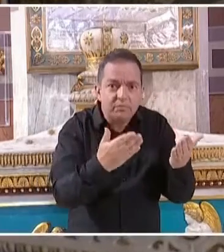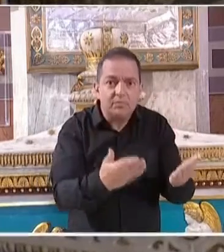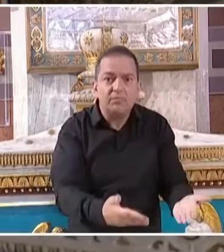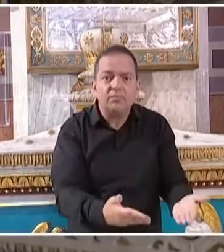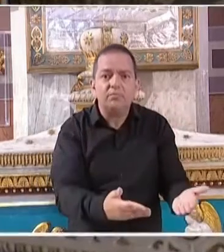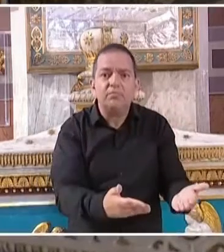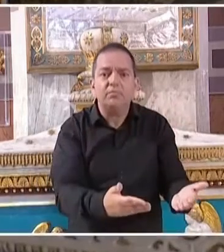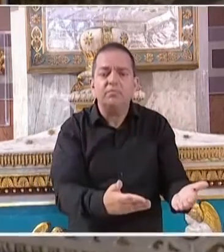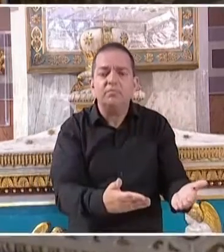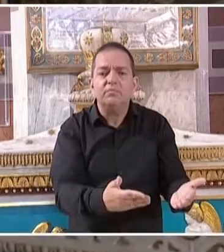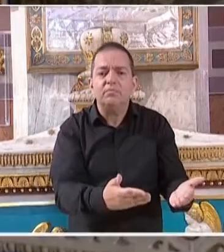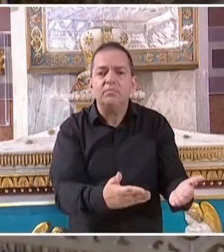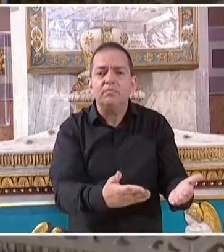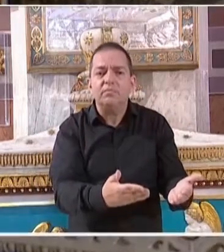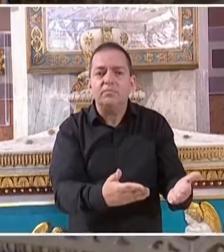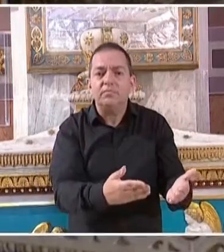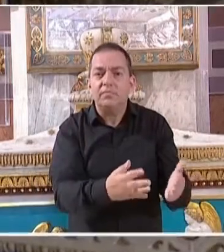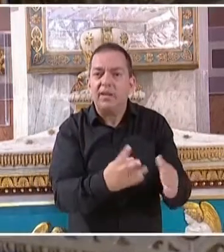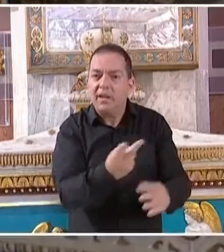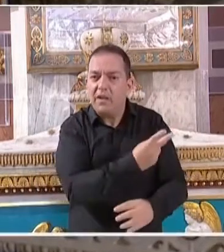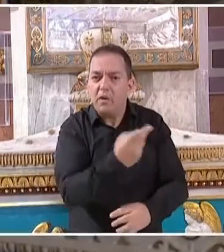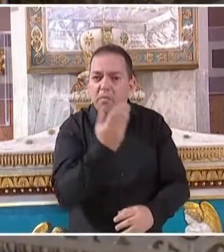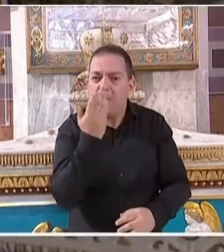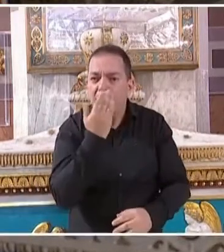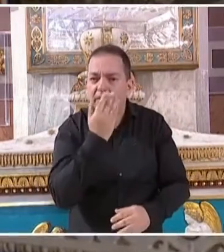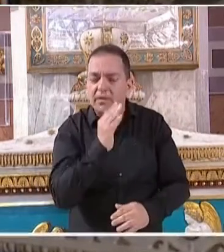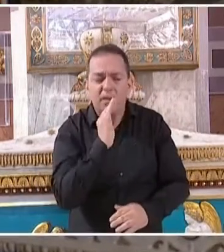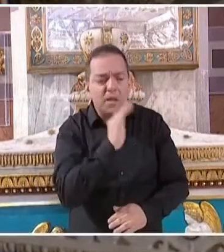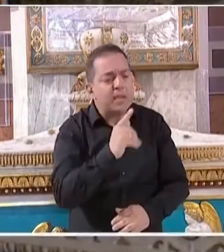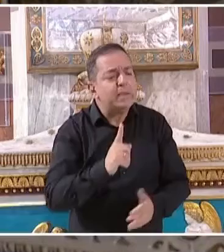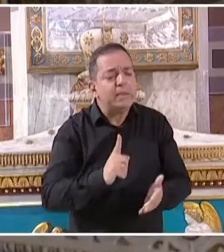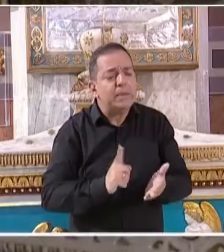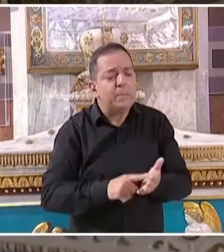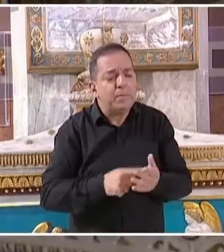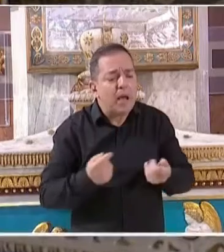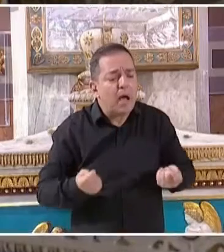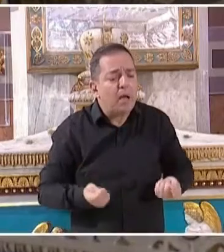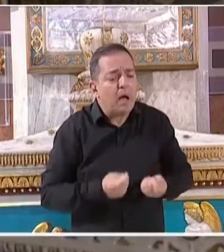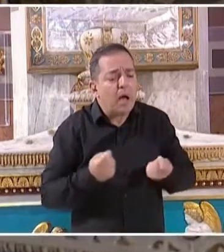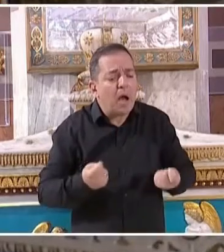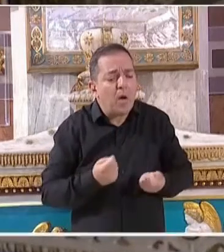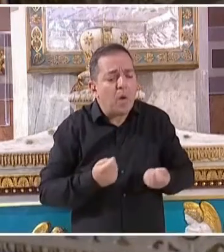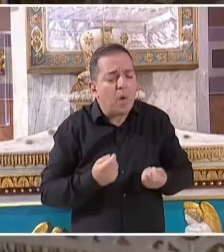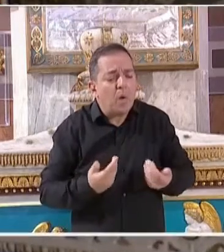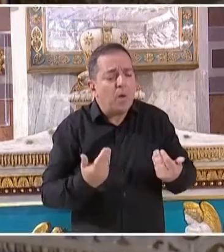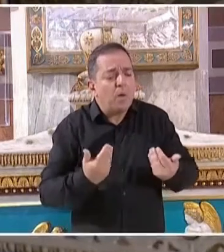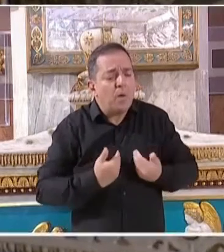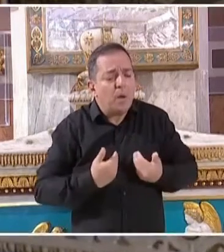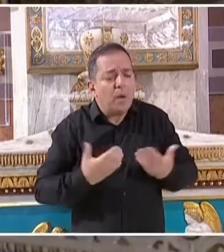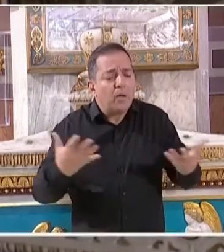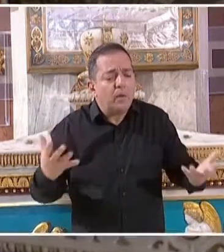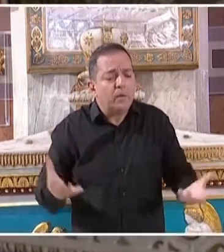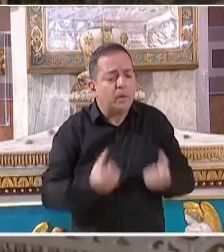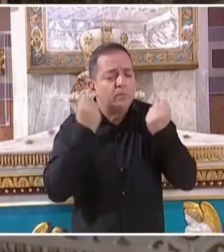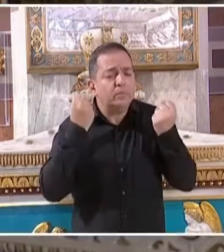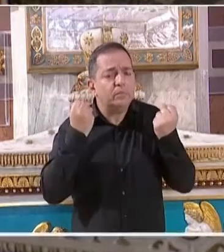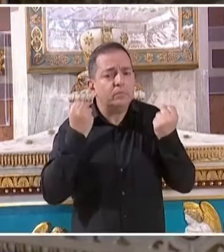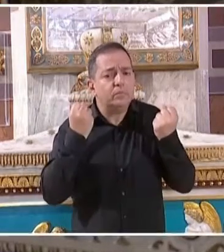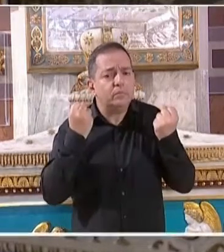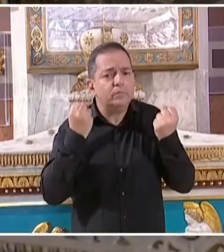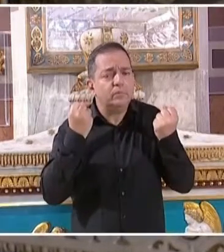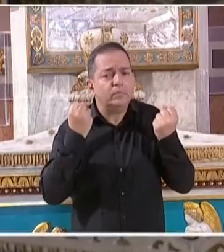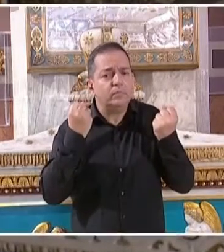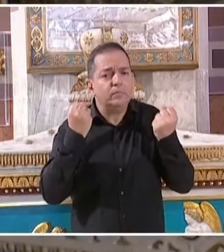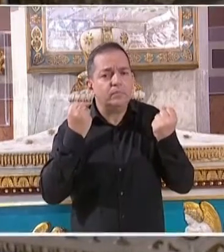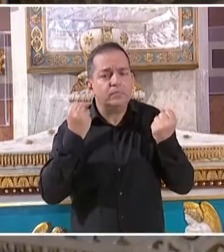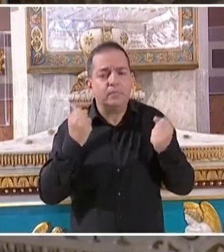το αγωνιώδες ερώτημα: «Τι πρέπει να κάνω για να σωθώ?» Και